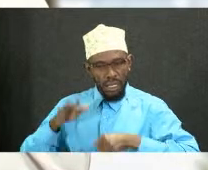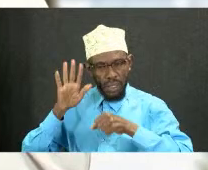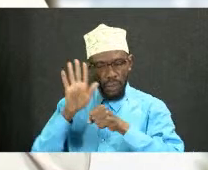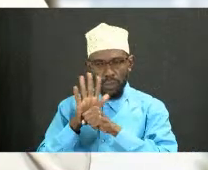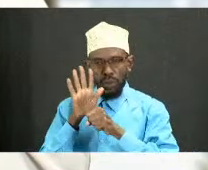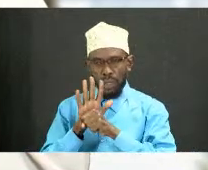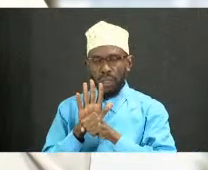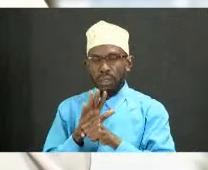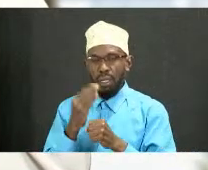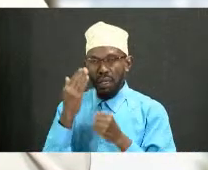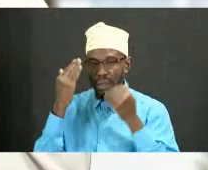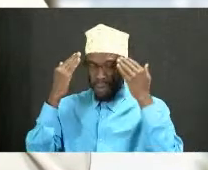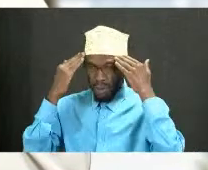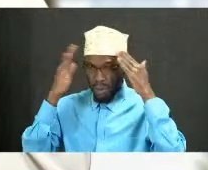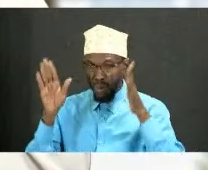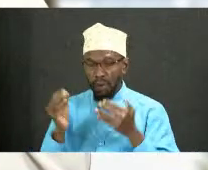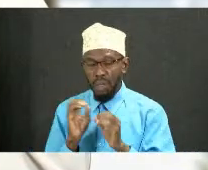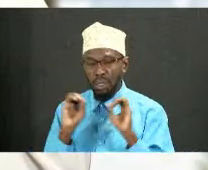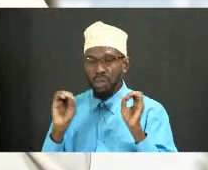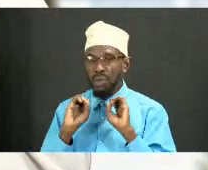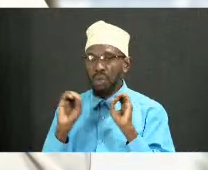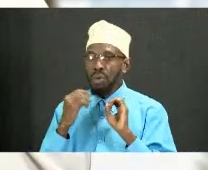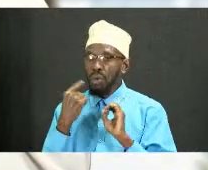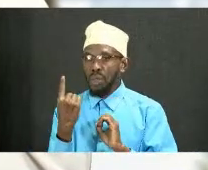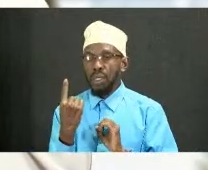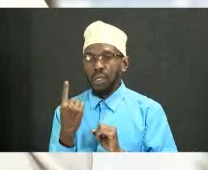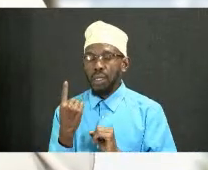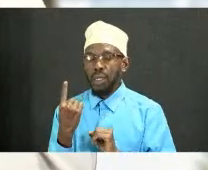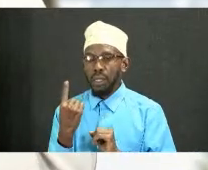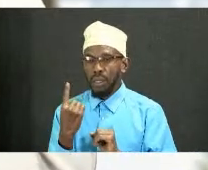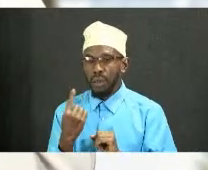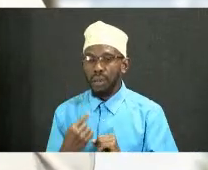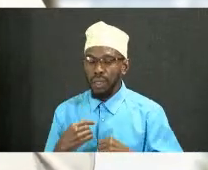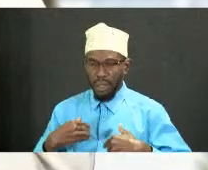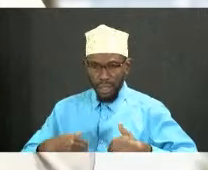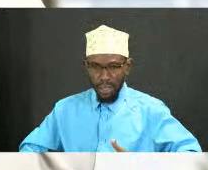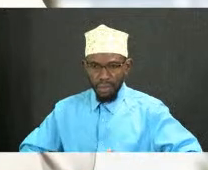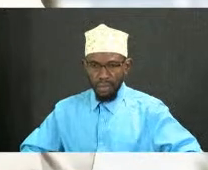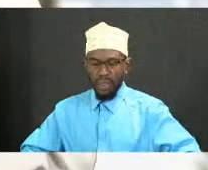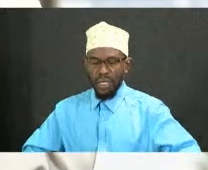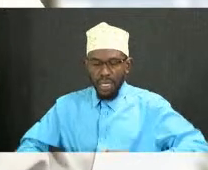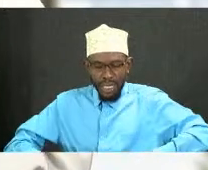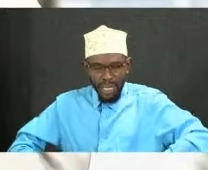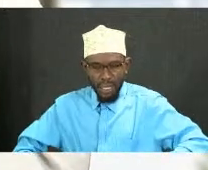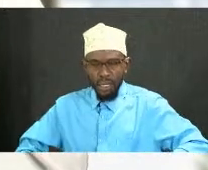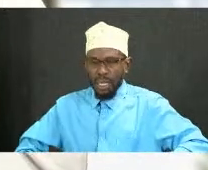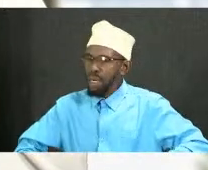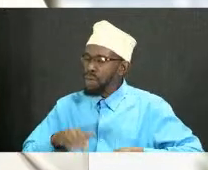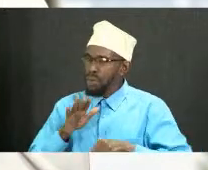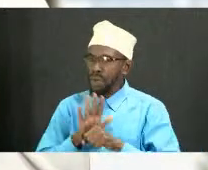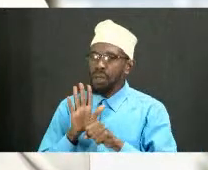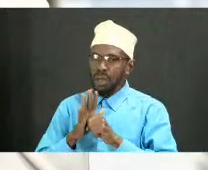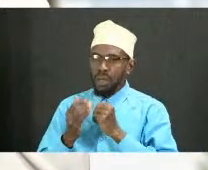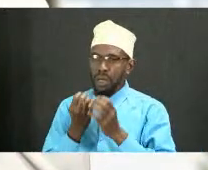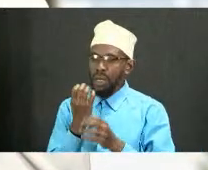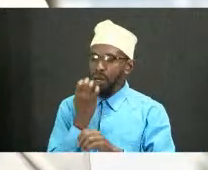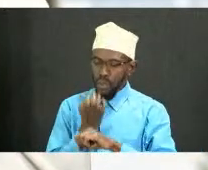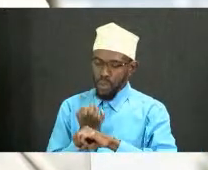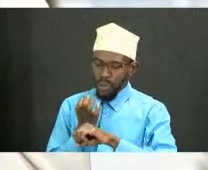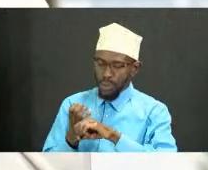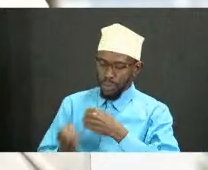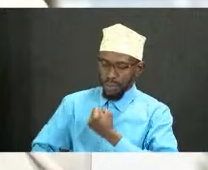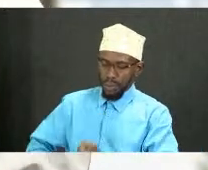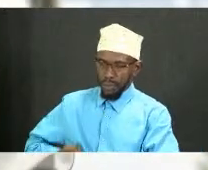njaa. Sidhani miongoni mwetu hata ambao wanatusikiza mtu ashawahi kuwa na njaa kiasi akawa ni mwenye kufunga